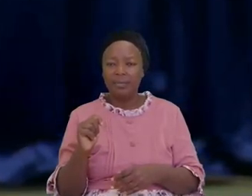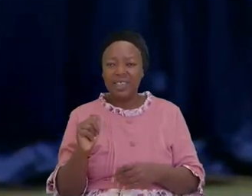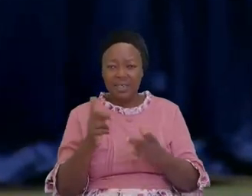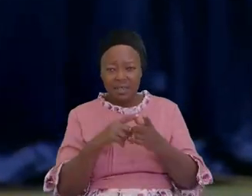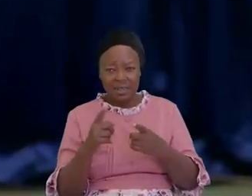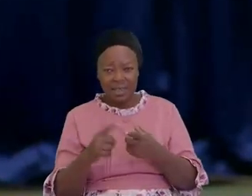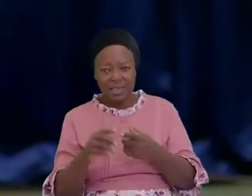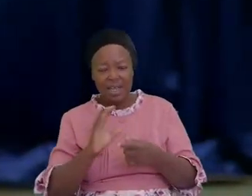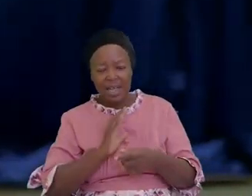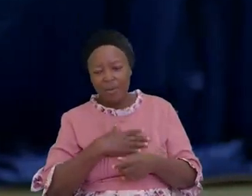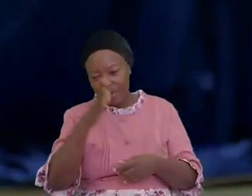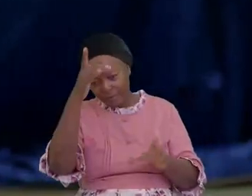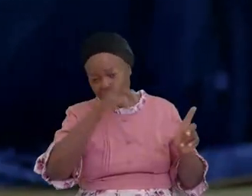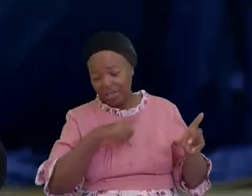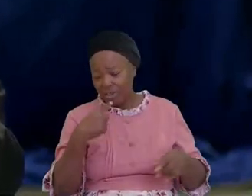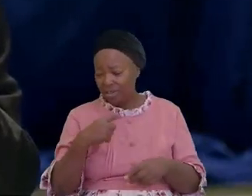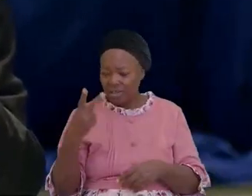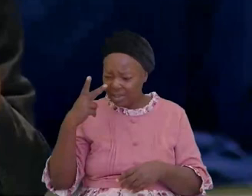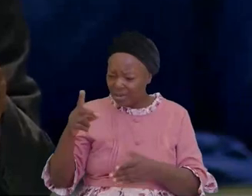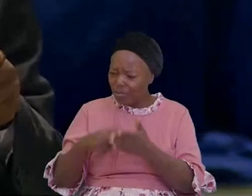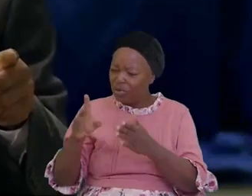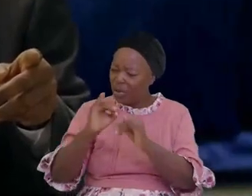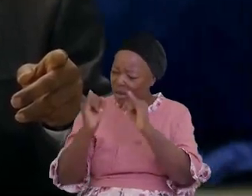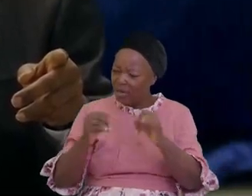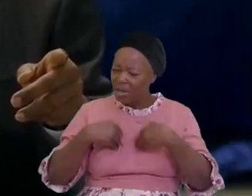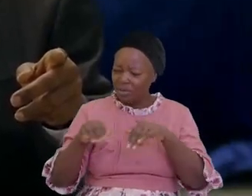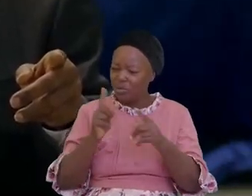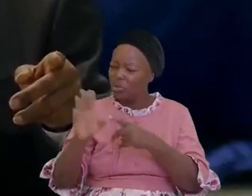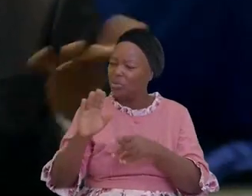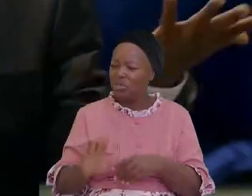J'ai dit, regardez ce que ton Dieu a fait à ton enfant.